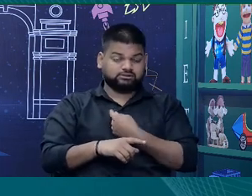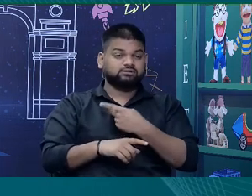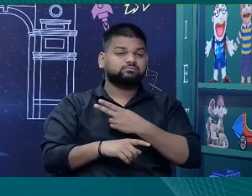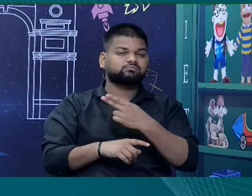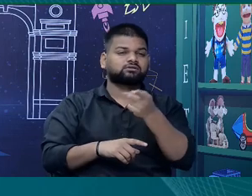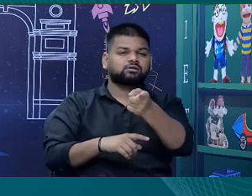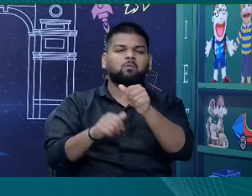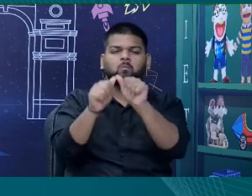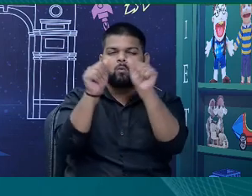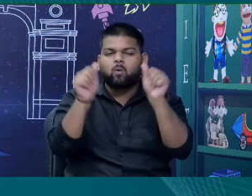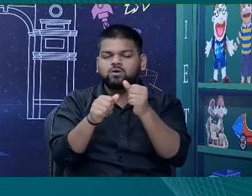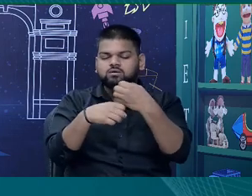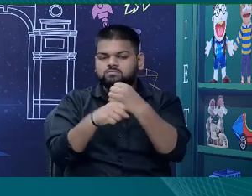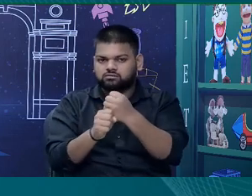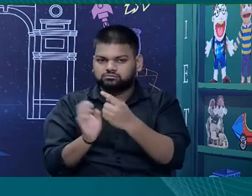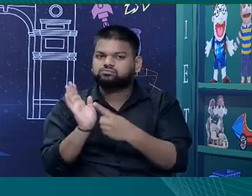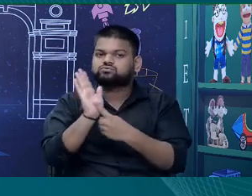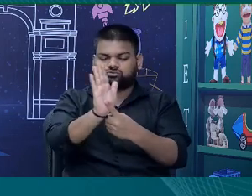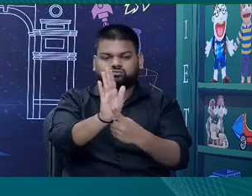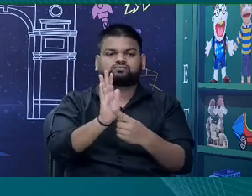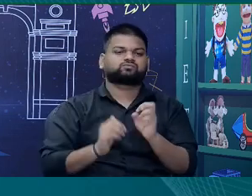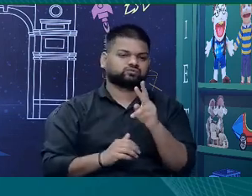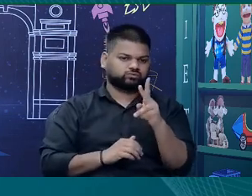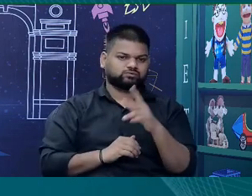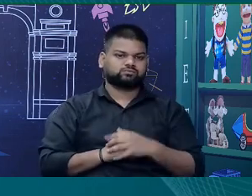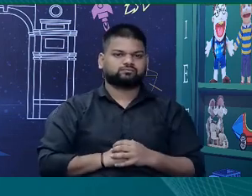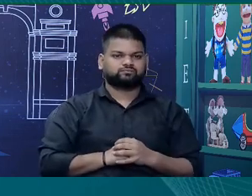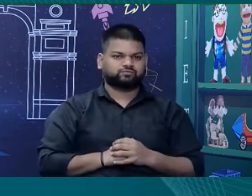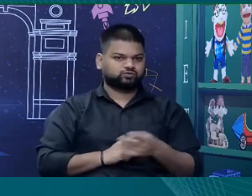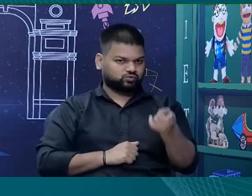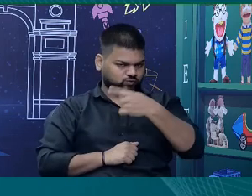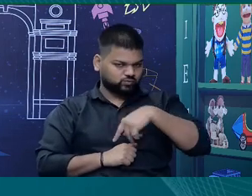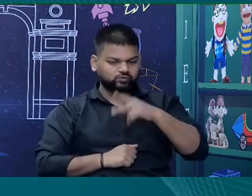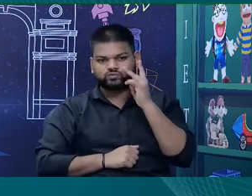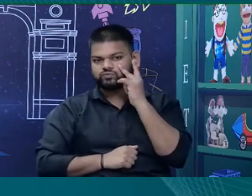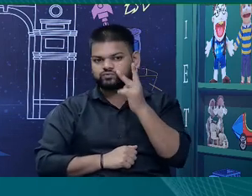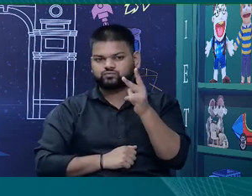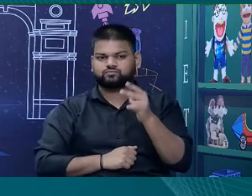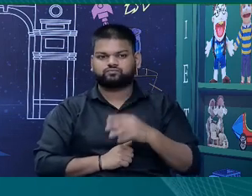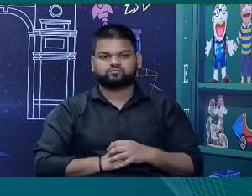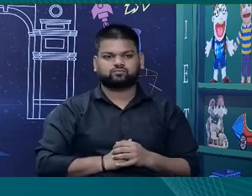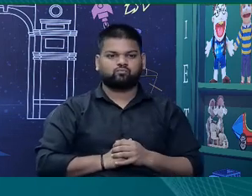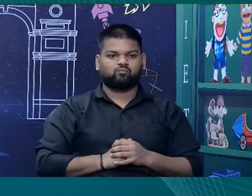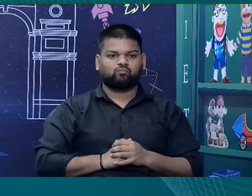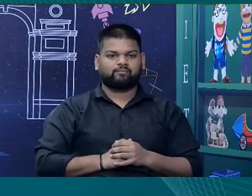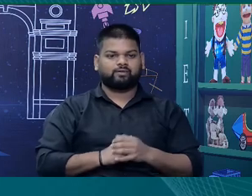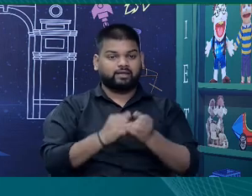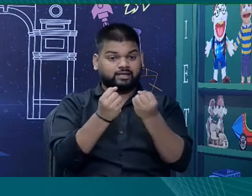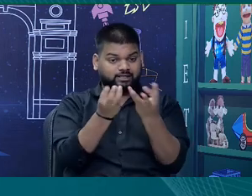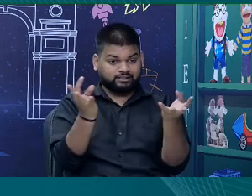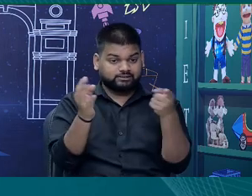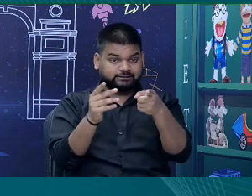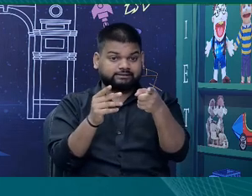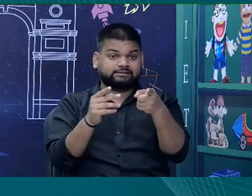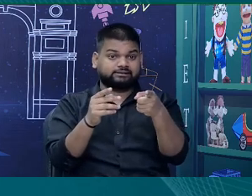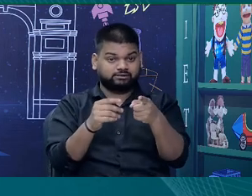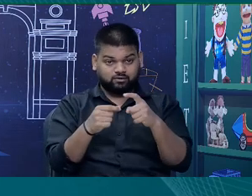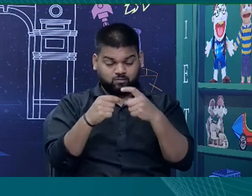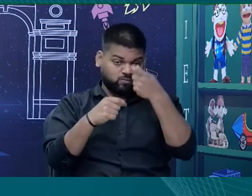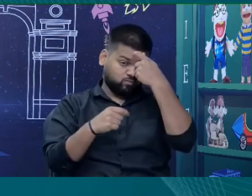फिर टाइप्स पर शिफ्ट करते हैं तो एक एक्सप्रेशन मैंने ट्रेलर फ्रेम पे आज जल्दी से लिखा हुआ है जो की एक्सप्रेशन है ये ब्रैकेट